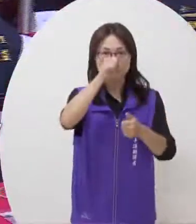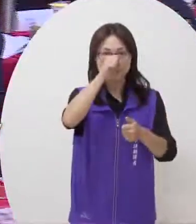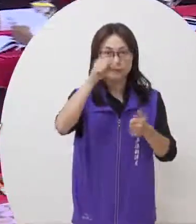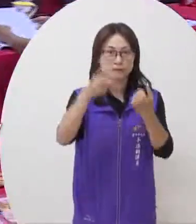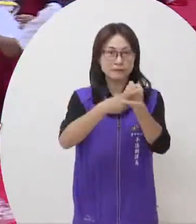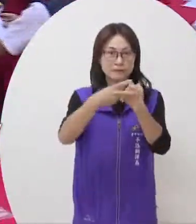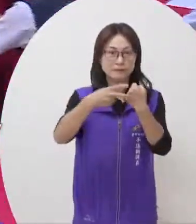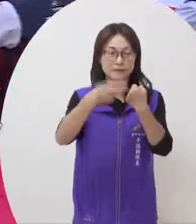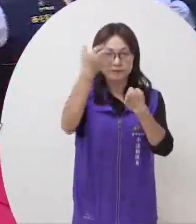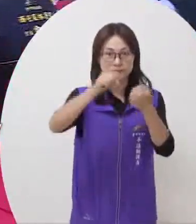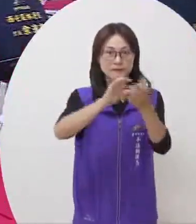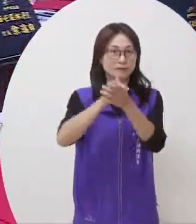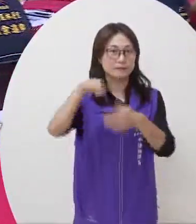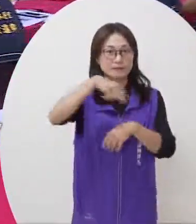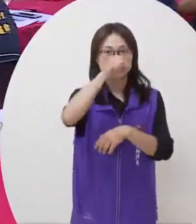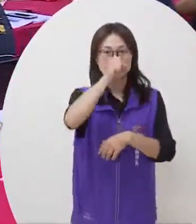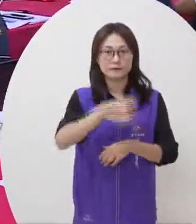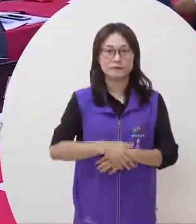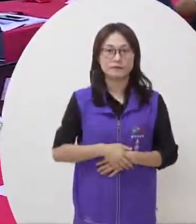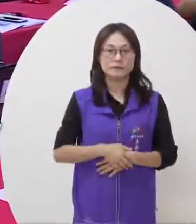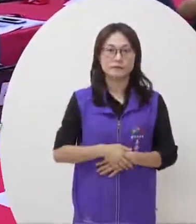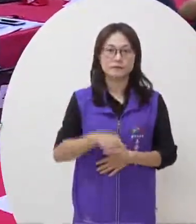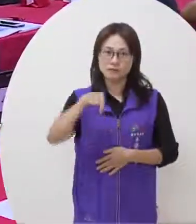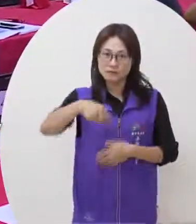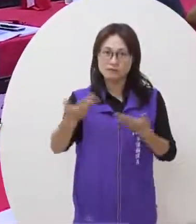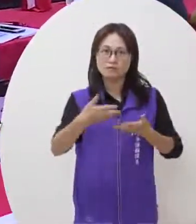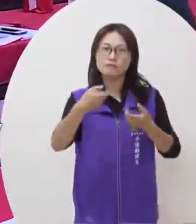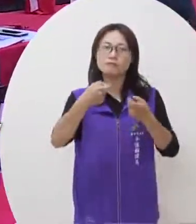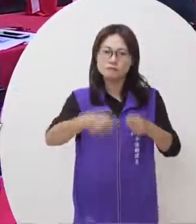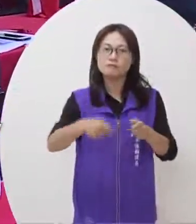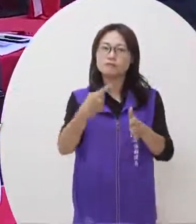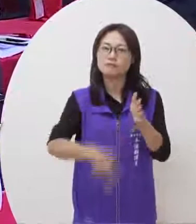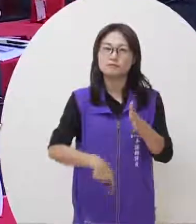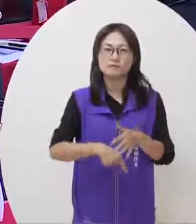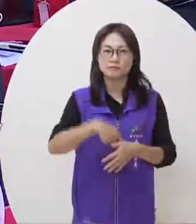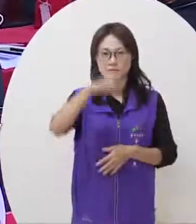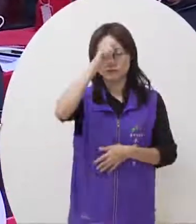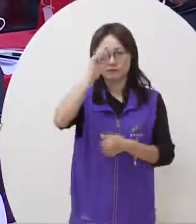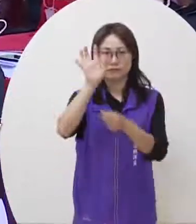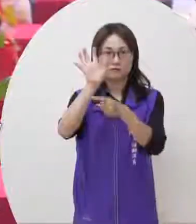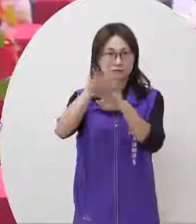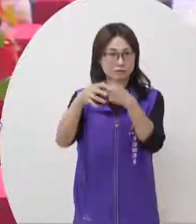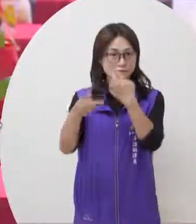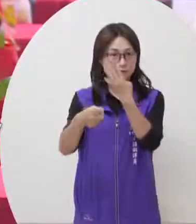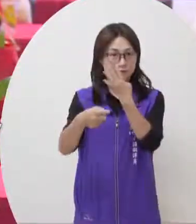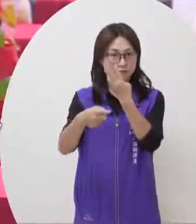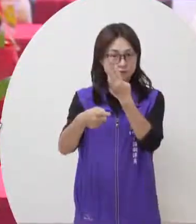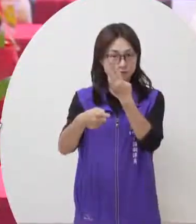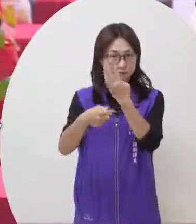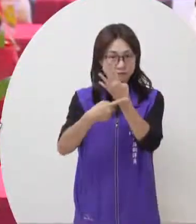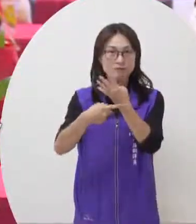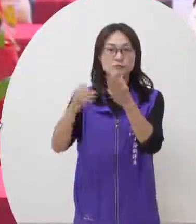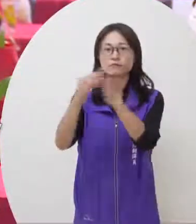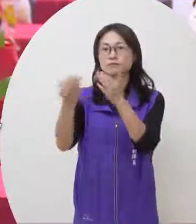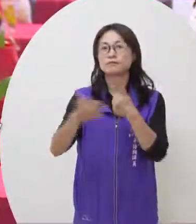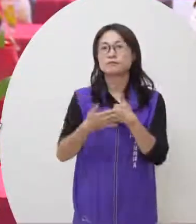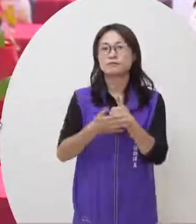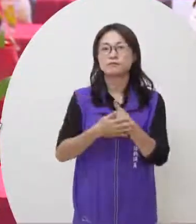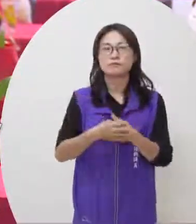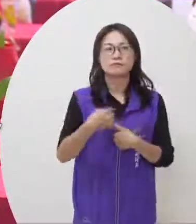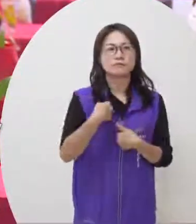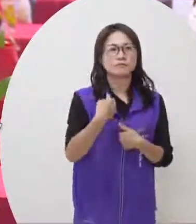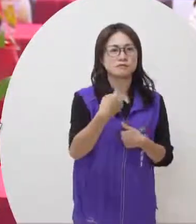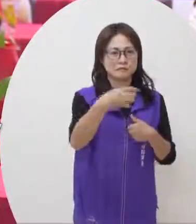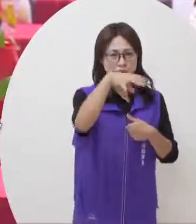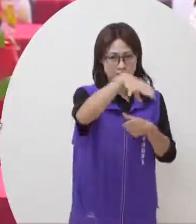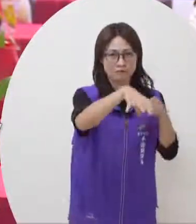好。这个我这件事情很简单，拜托农业局一下。阮遐拢是农业啦吼，